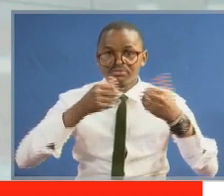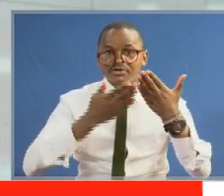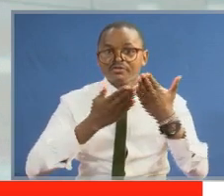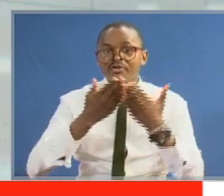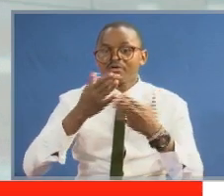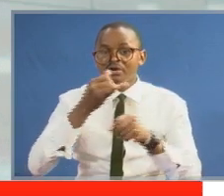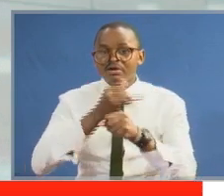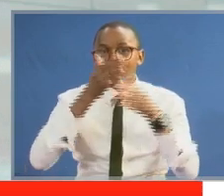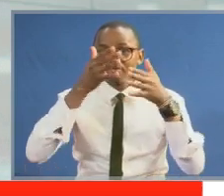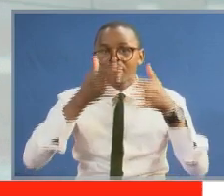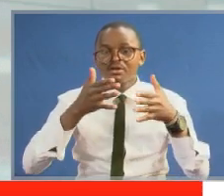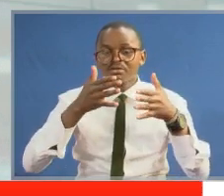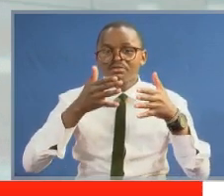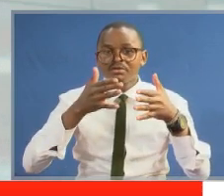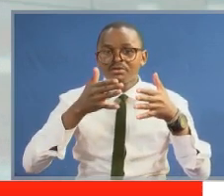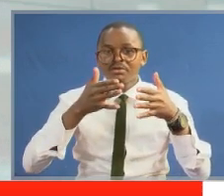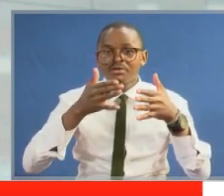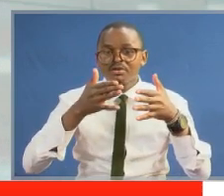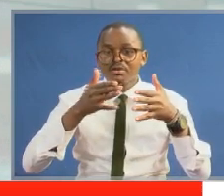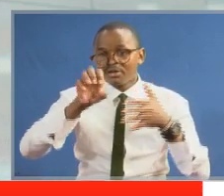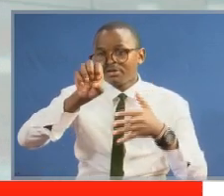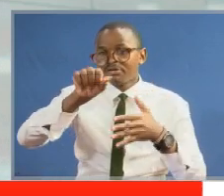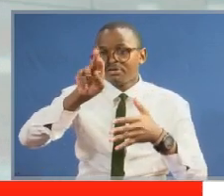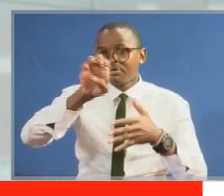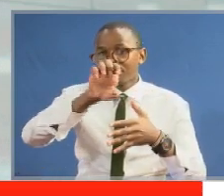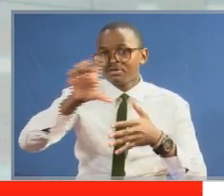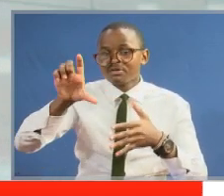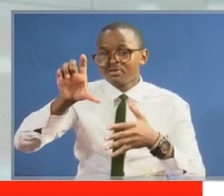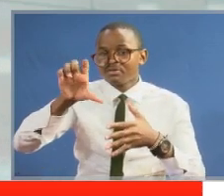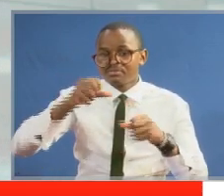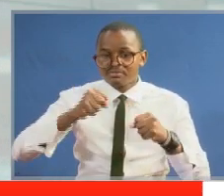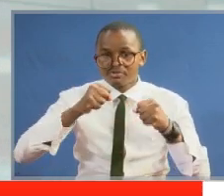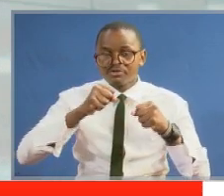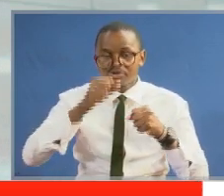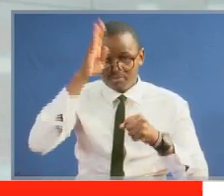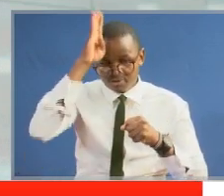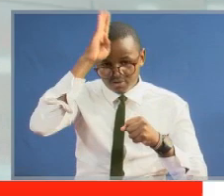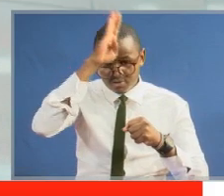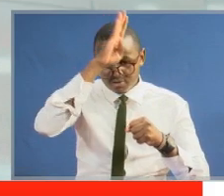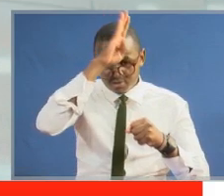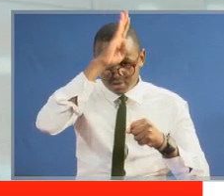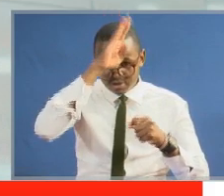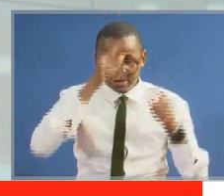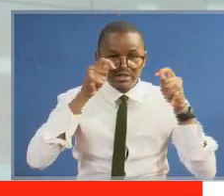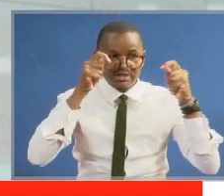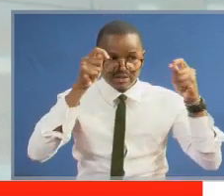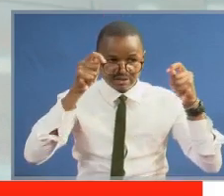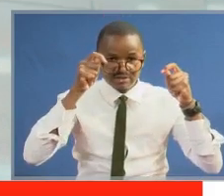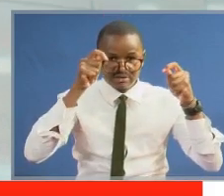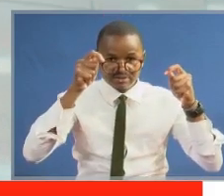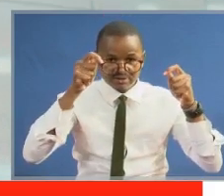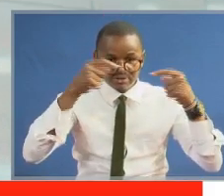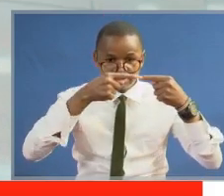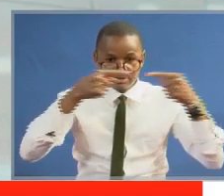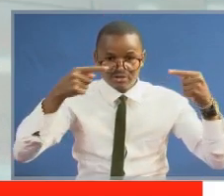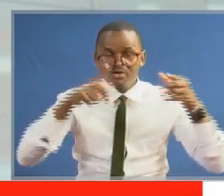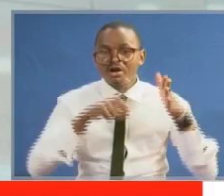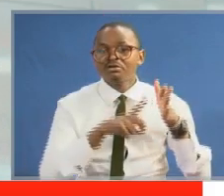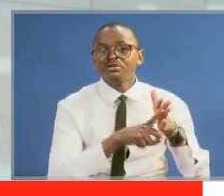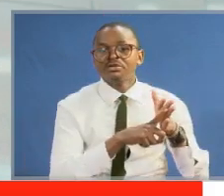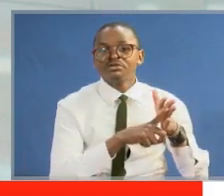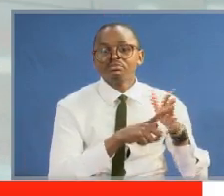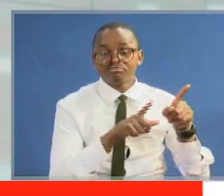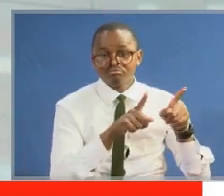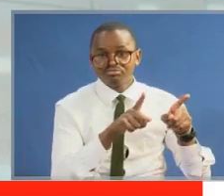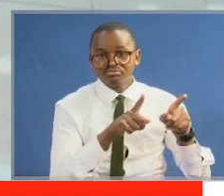za wafanyikazi wa kaunti hiyo Sabwa Mikea, wasimamizi wa kaunti ya Bungoma wamesema mgomo huo wa wafanyikazi ni kinyume cha sheria.